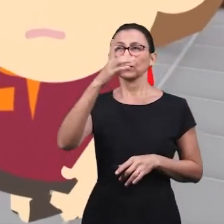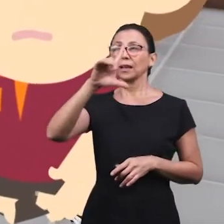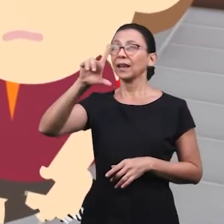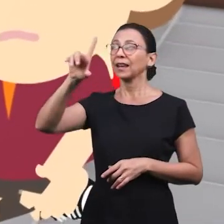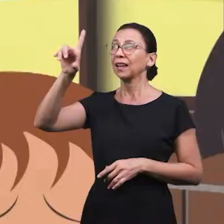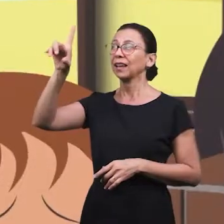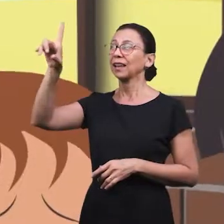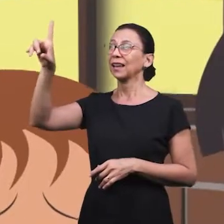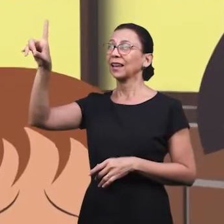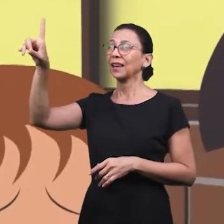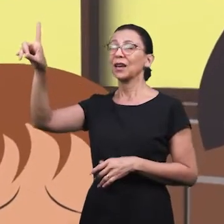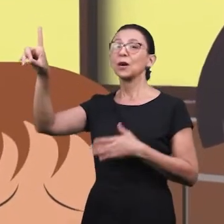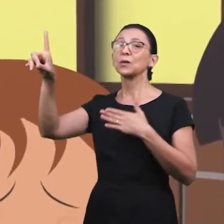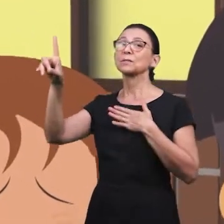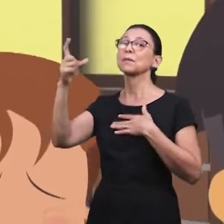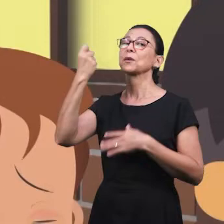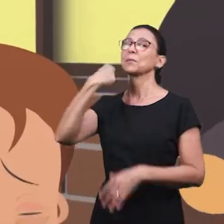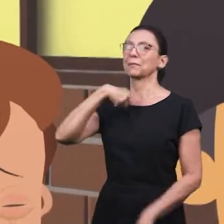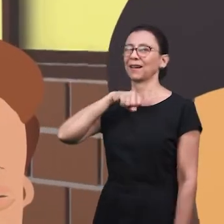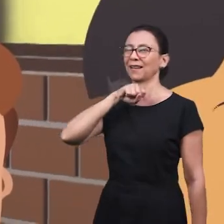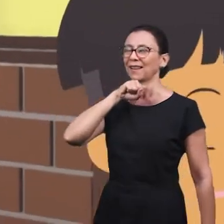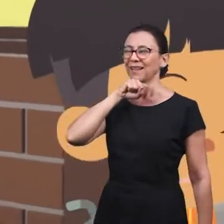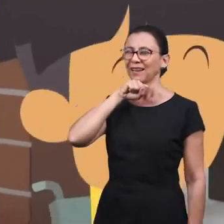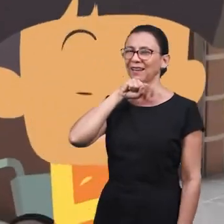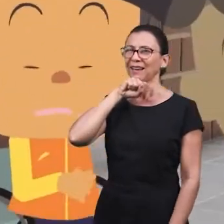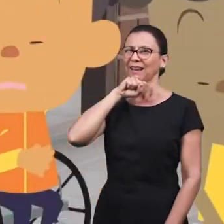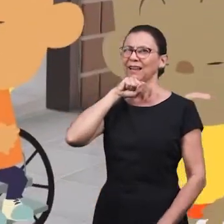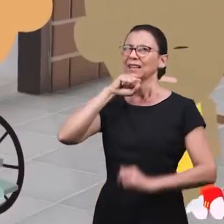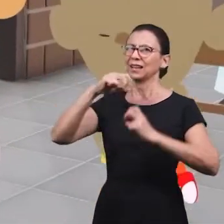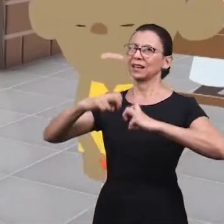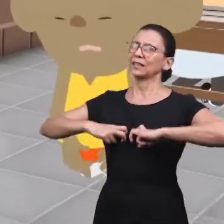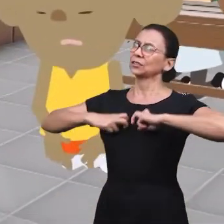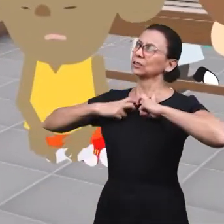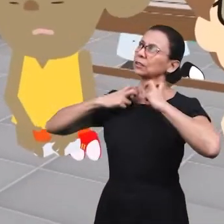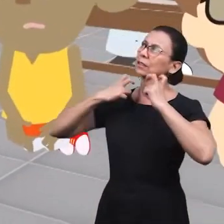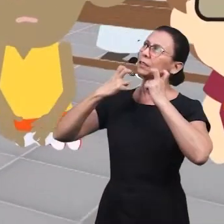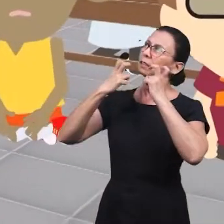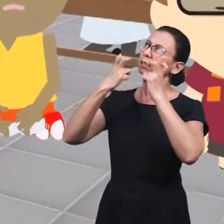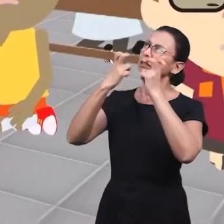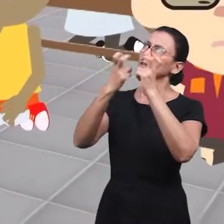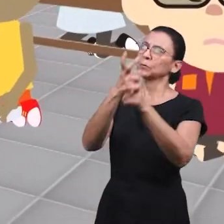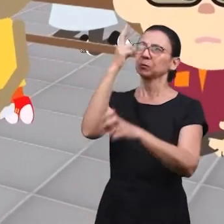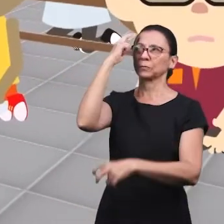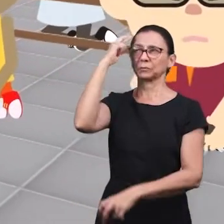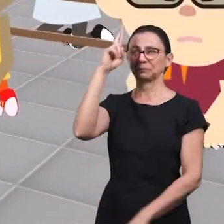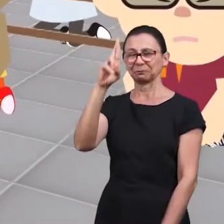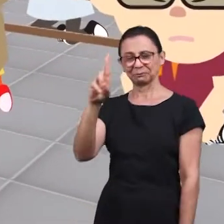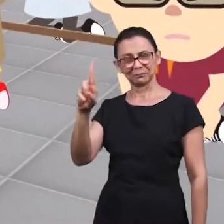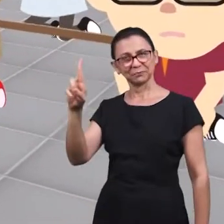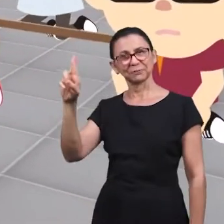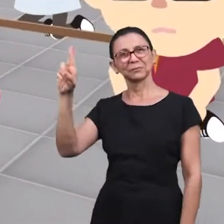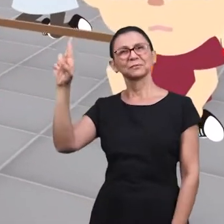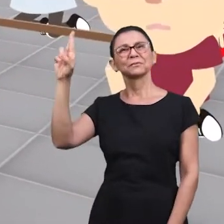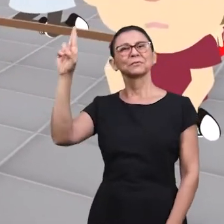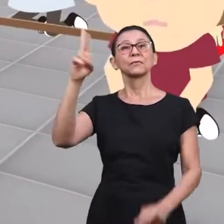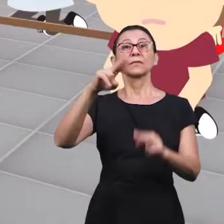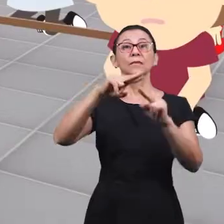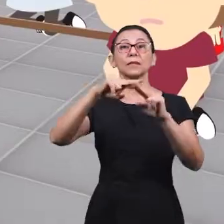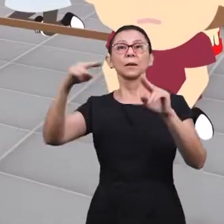Мой Бог, мой Отец, к Тебе я взываю, Господь